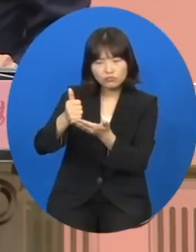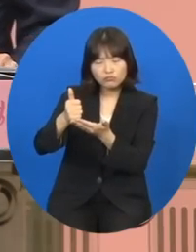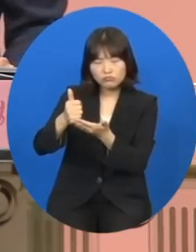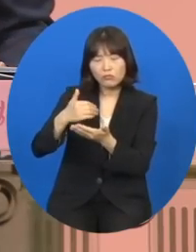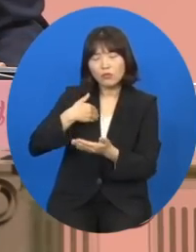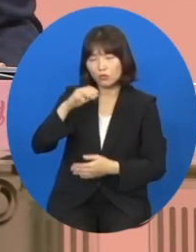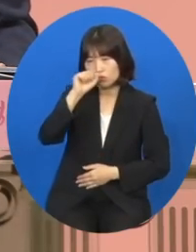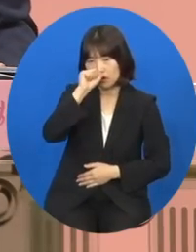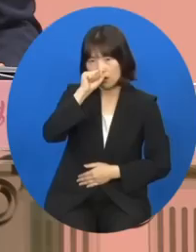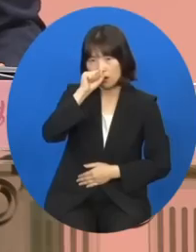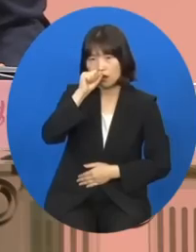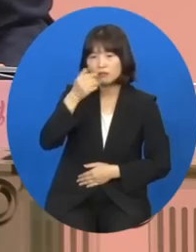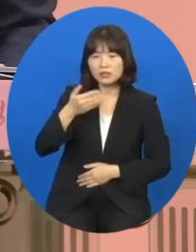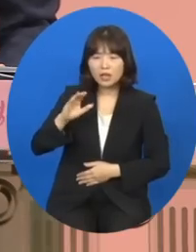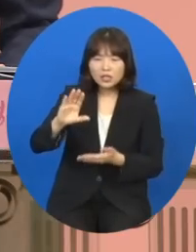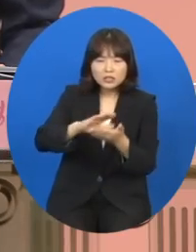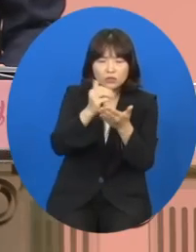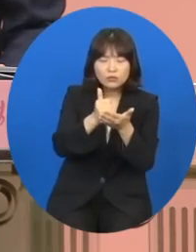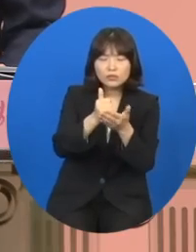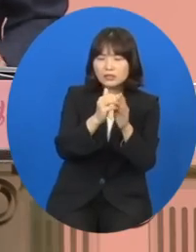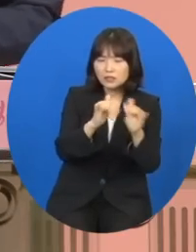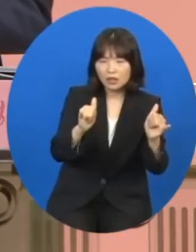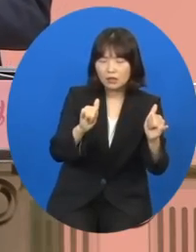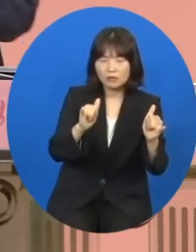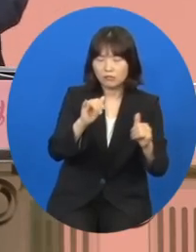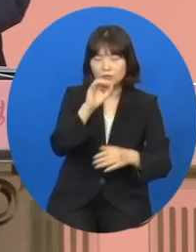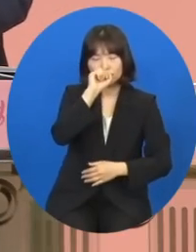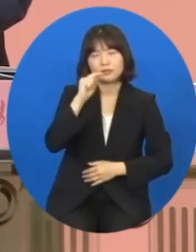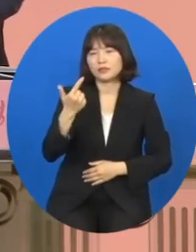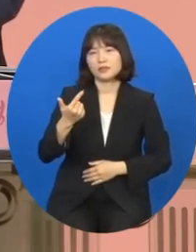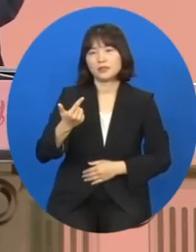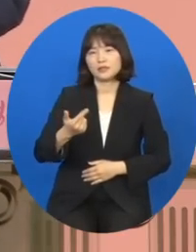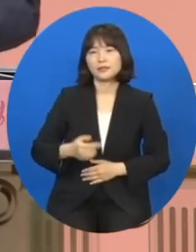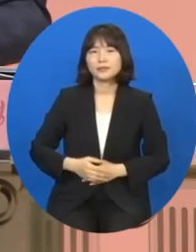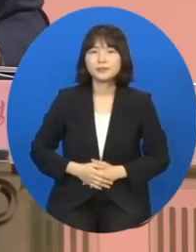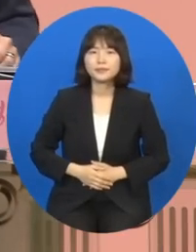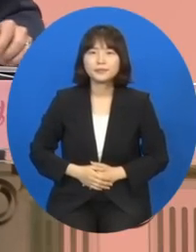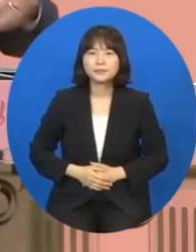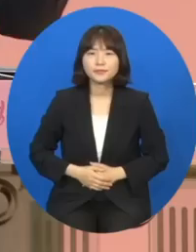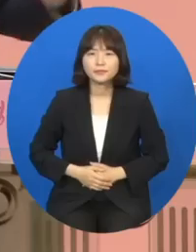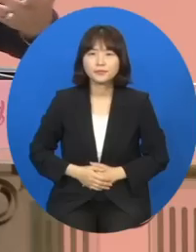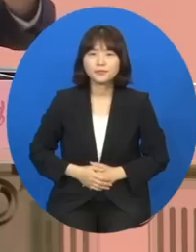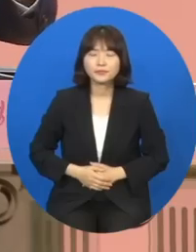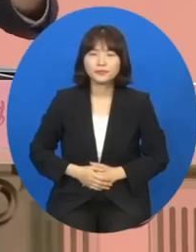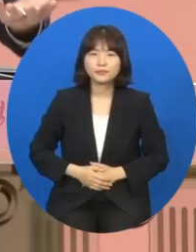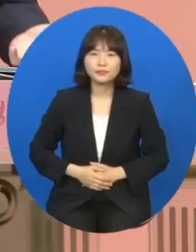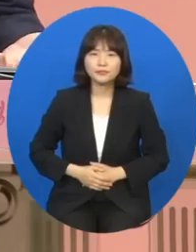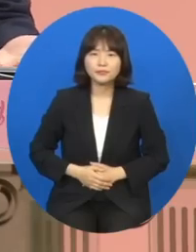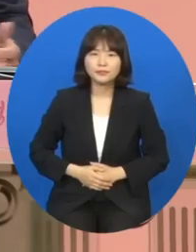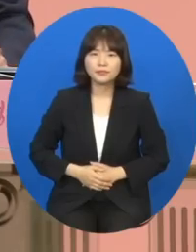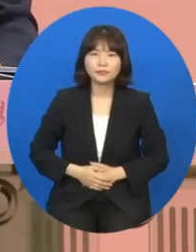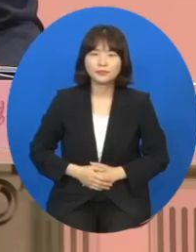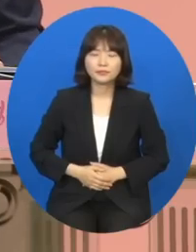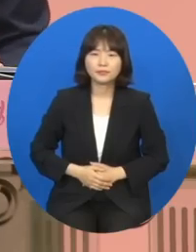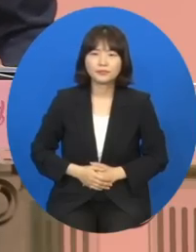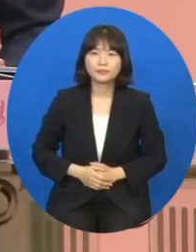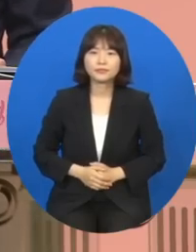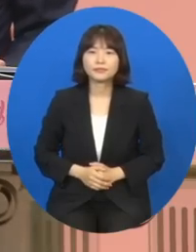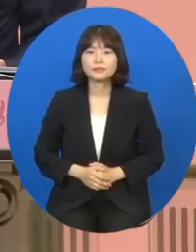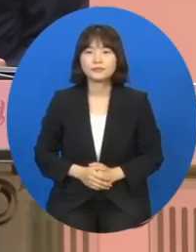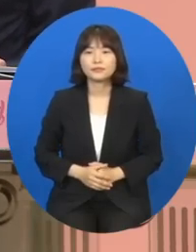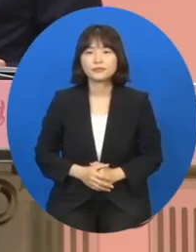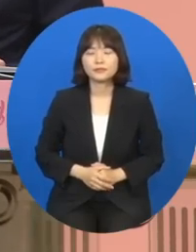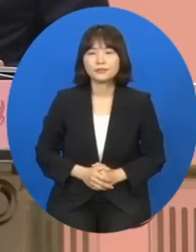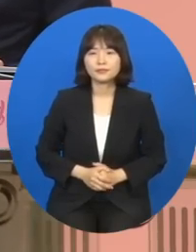당신들 그리스도인들은 좋아하잖아요 scf 거울 때 성 타임스 에서 출 빚을 건지 머리를